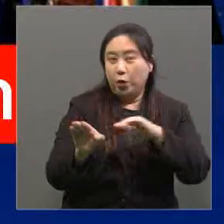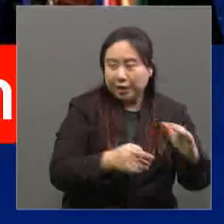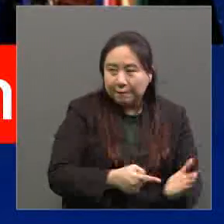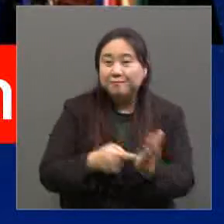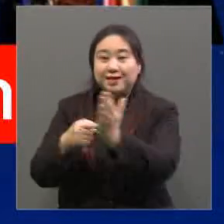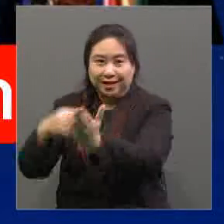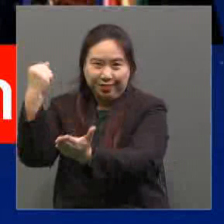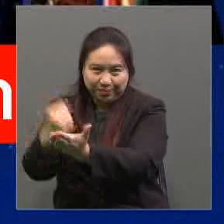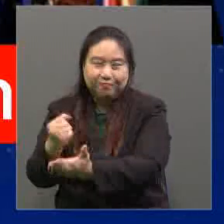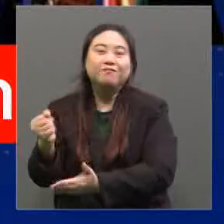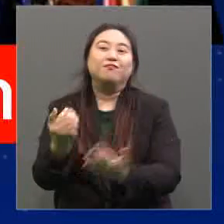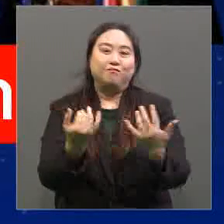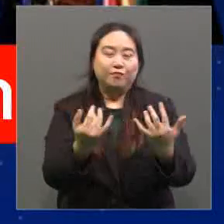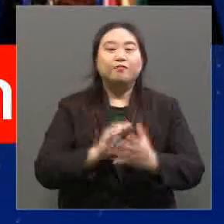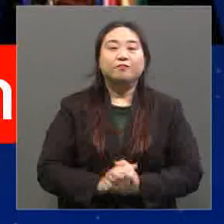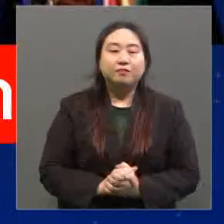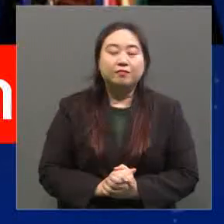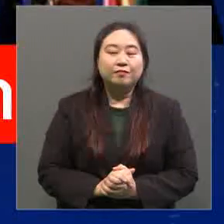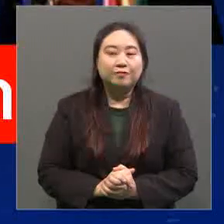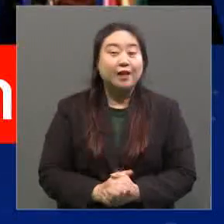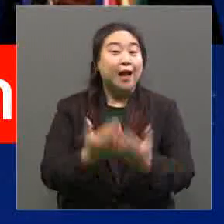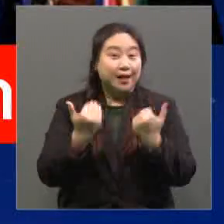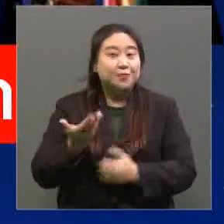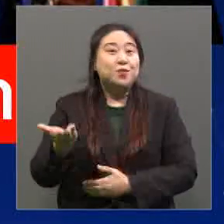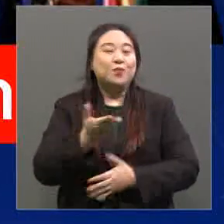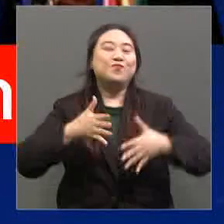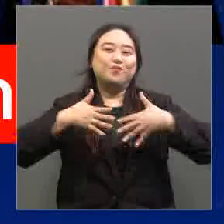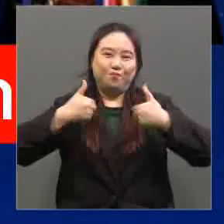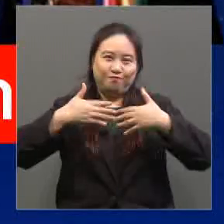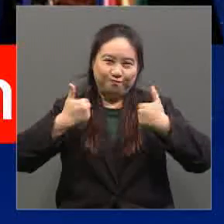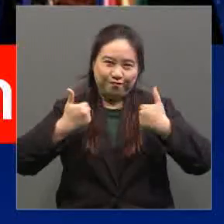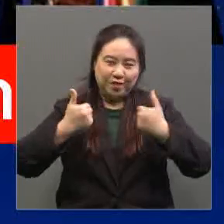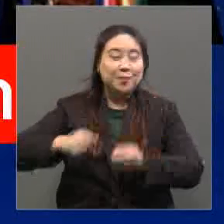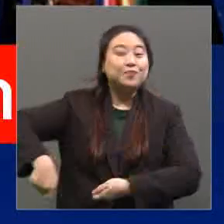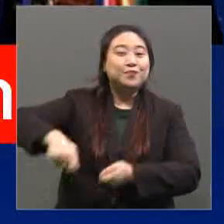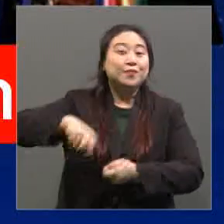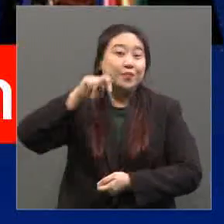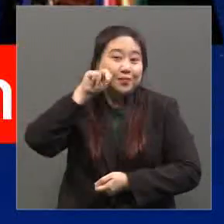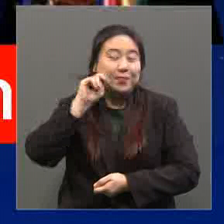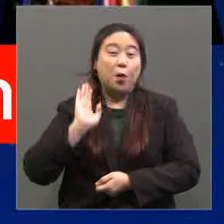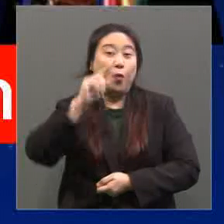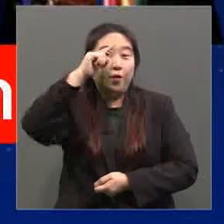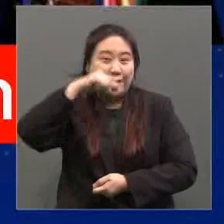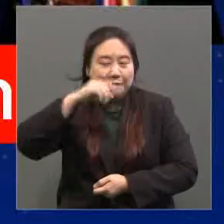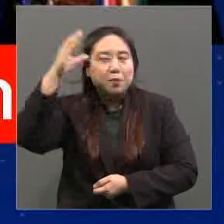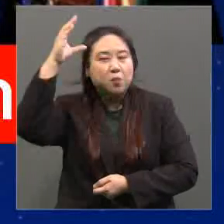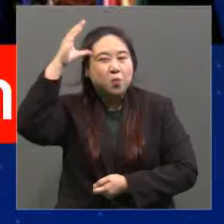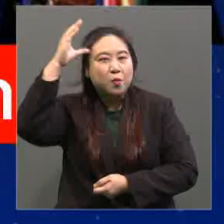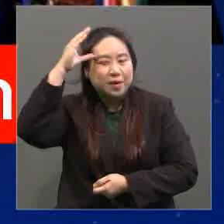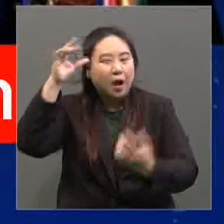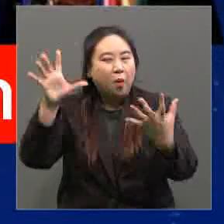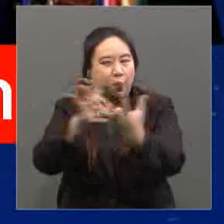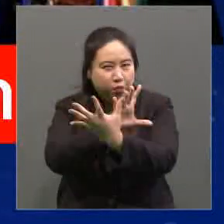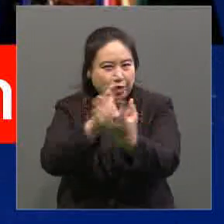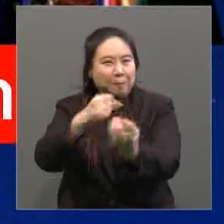ลงทะเบียนกับยูเนสโกค่ะก็เป็นอีกหนึ่งเรื่องที่น่ายินดีของไทยสงกรานต์ของไทยมรดกทางภูมิปัญญาที่จับ